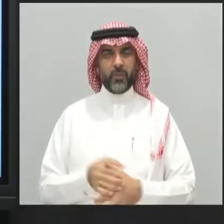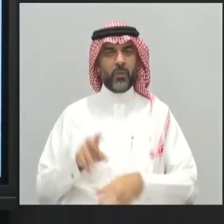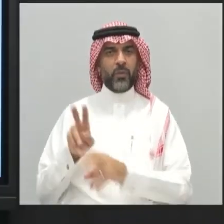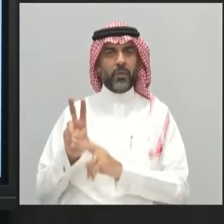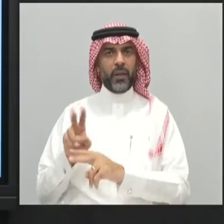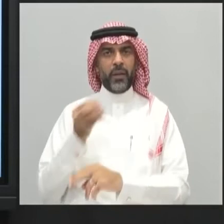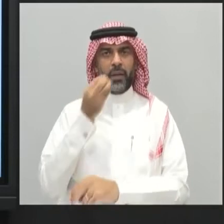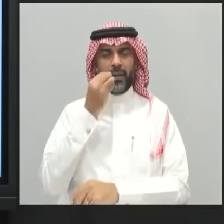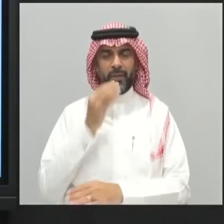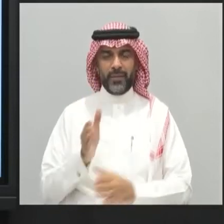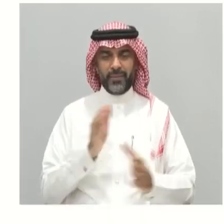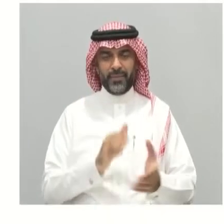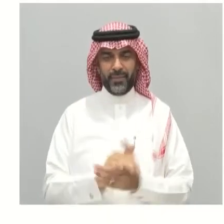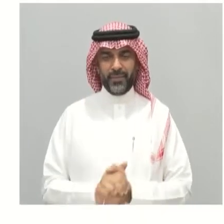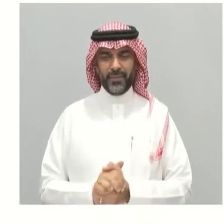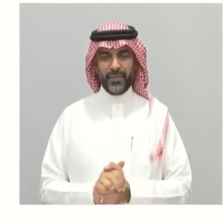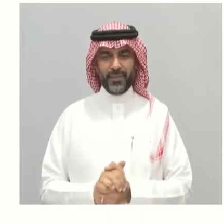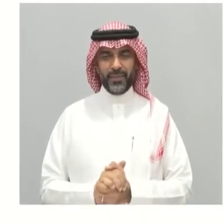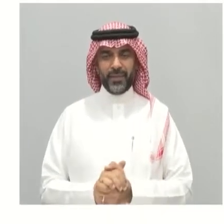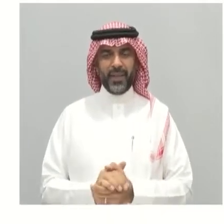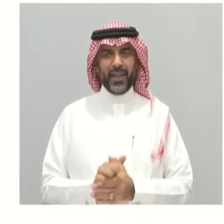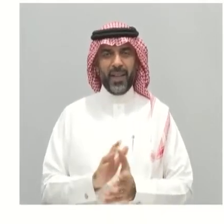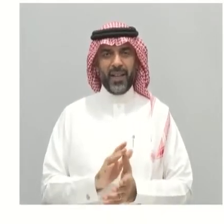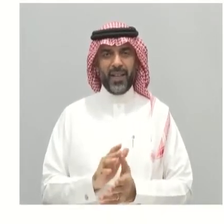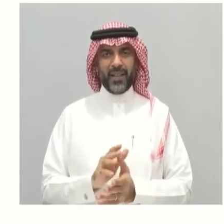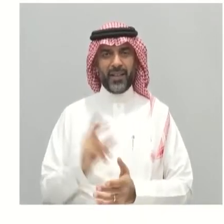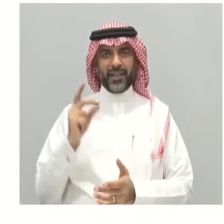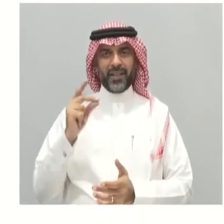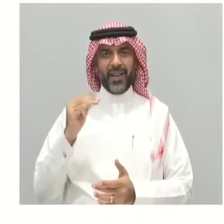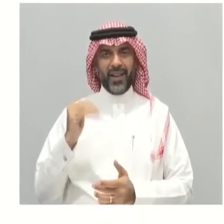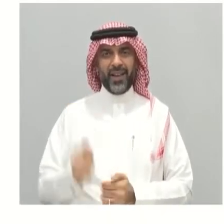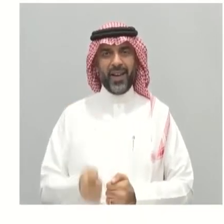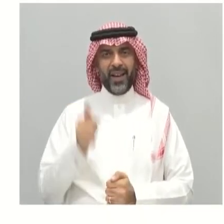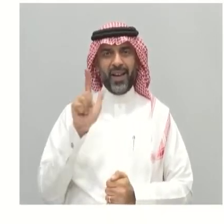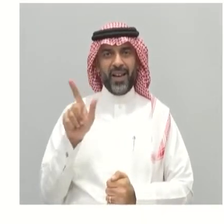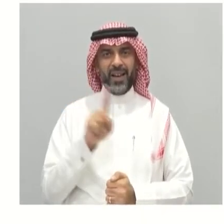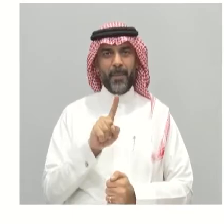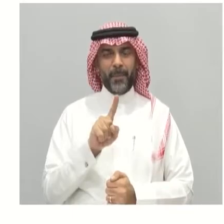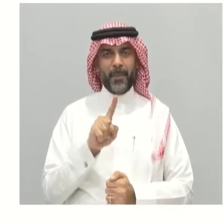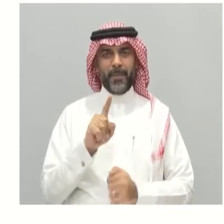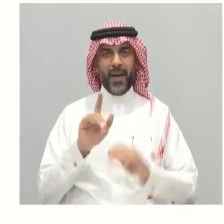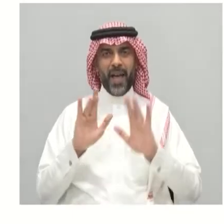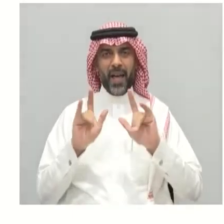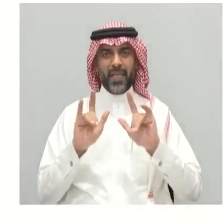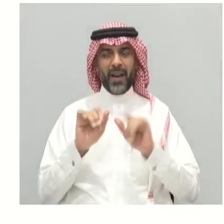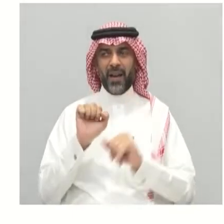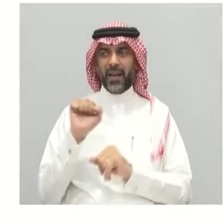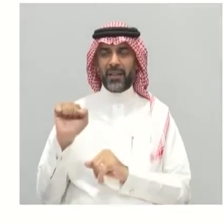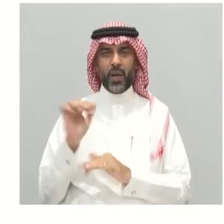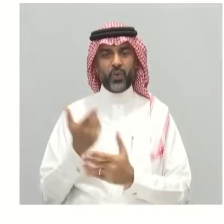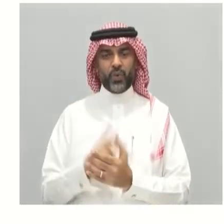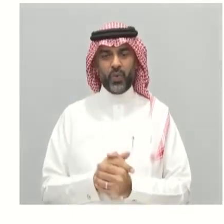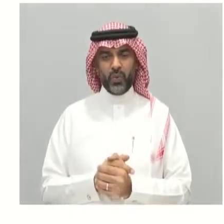التغذيه هنا ايضا لدينا الطحالب الخضراء خصائص الطحالب